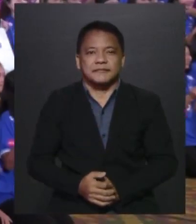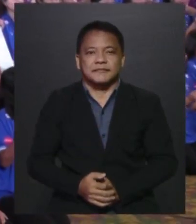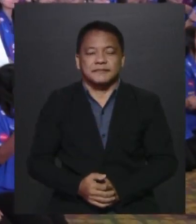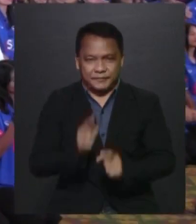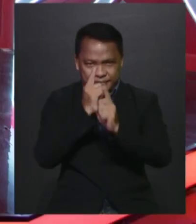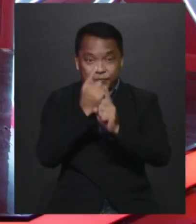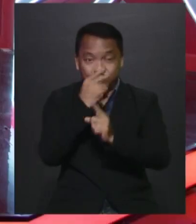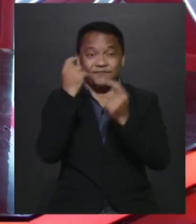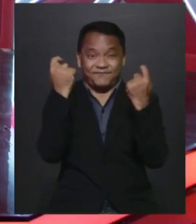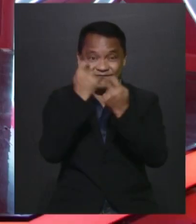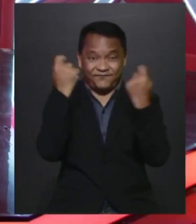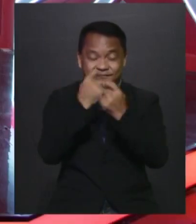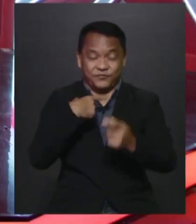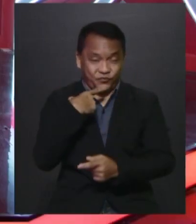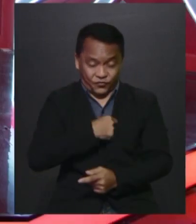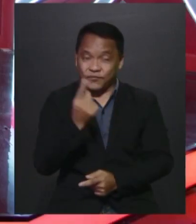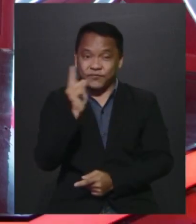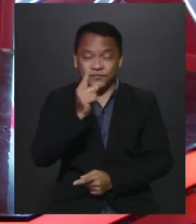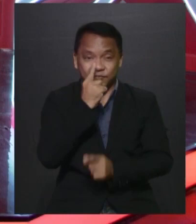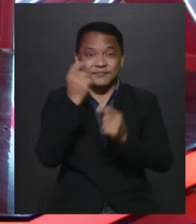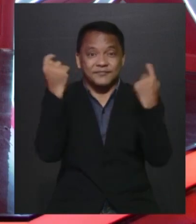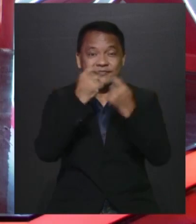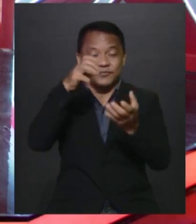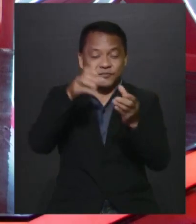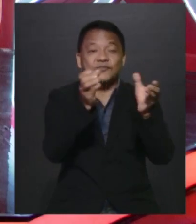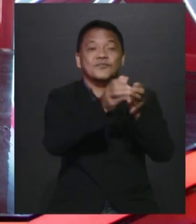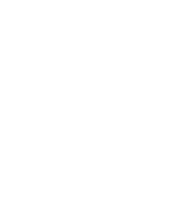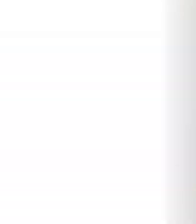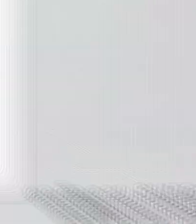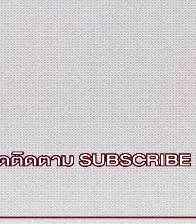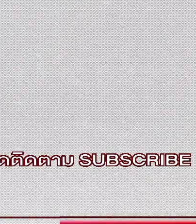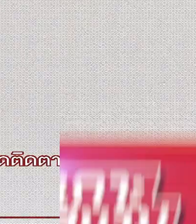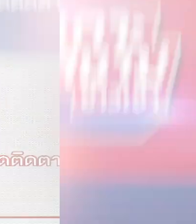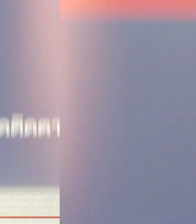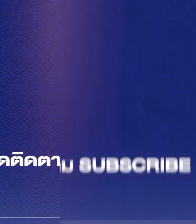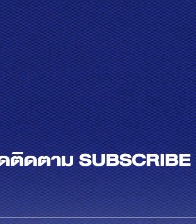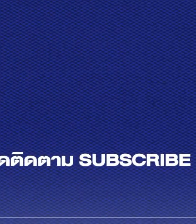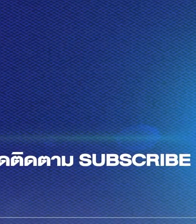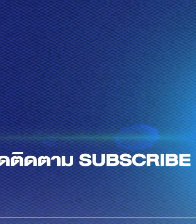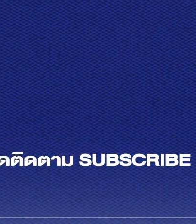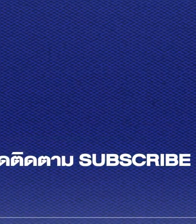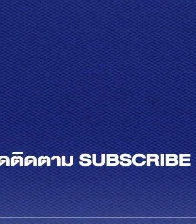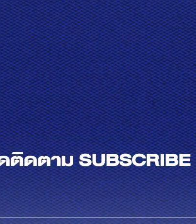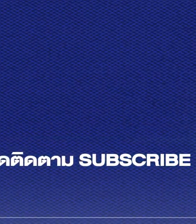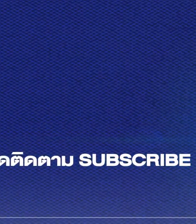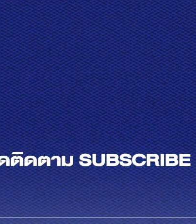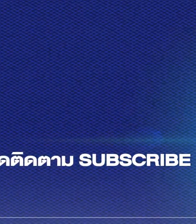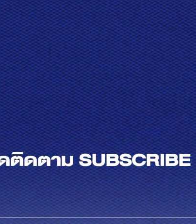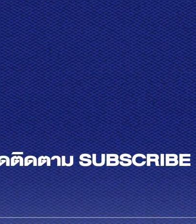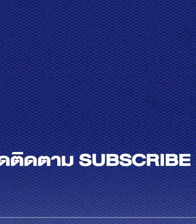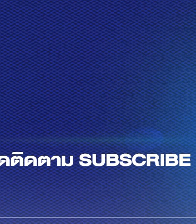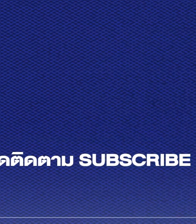ตามเชียร์กันต่อใครชอบใครติดตามกันก็เชียร์ที่สโมสรต้นสังกัดของพวกเธอได้